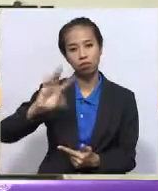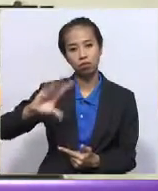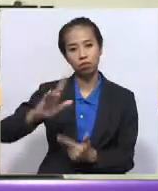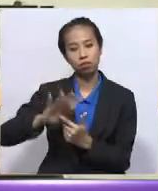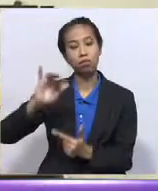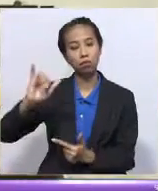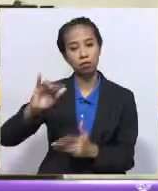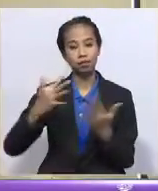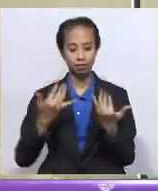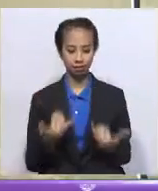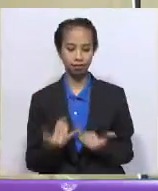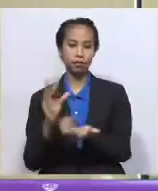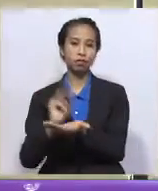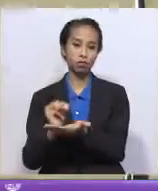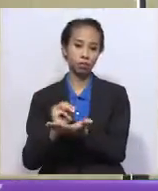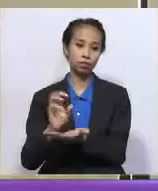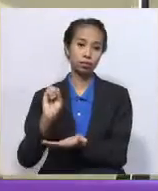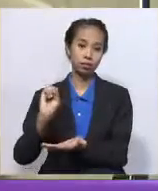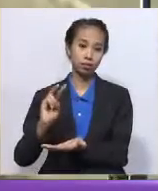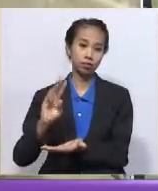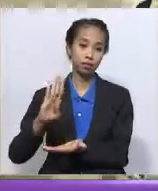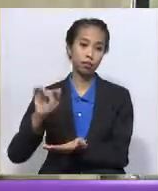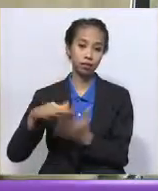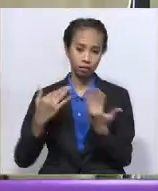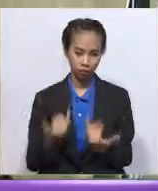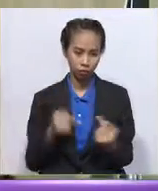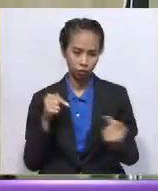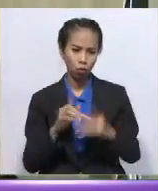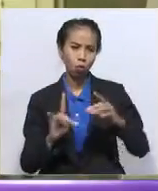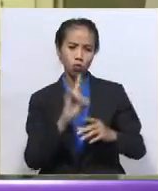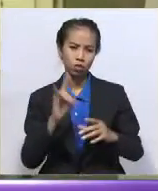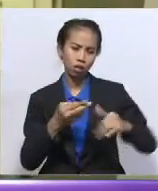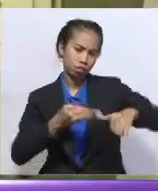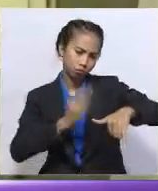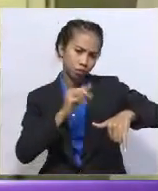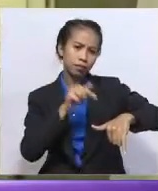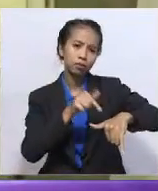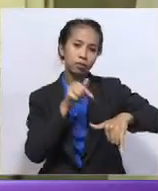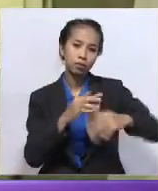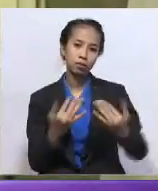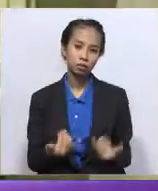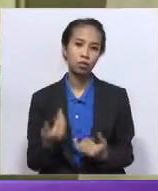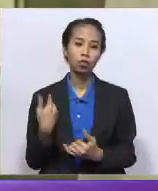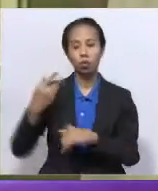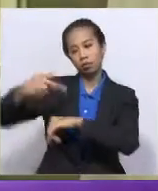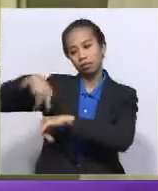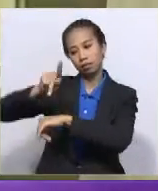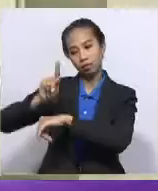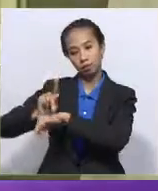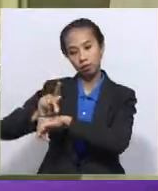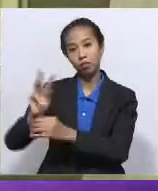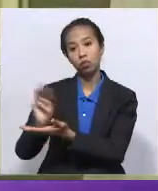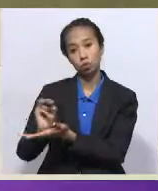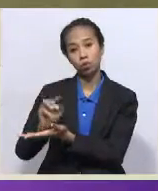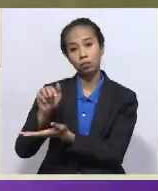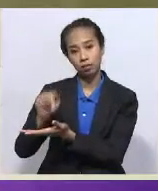สถียรจัดเวทีสาธารณะ1เดือนความคืบหน้าคดีล่าสัตว์ทุ่งใหญ่61โดยมีนายสสินเฉลิมลาภประธานมูลนิธิสืบนา